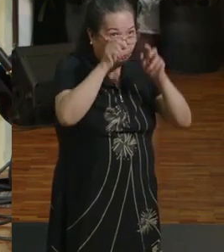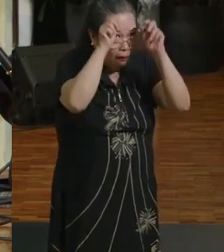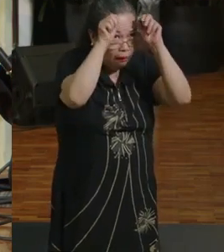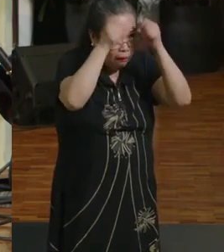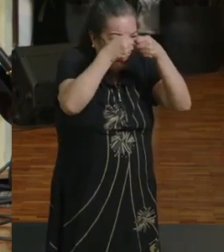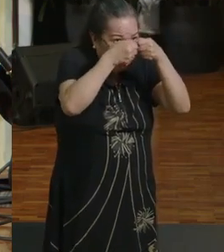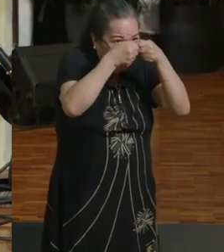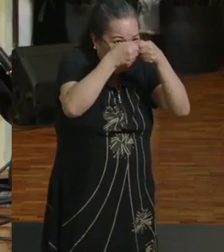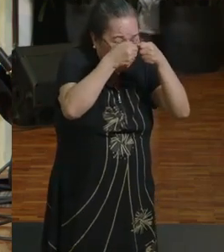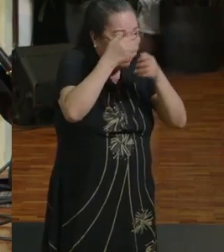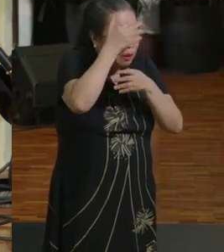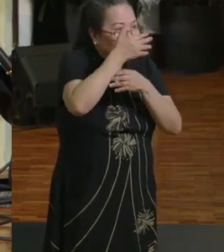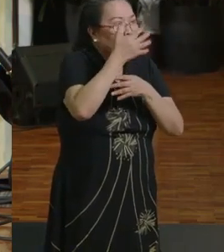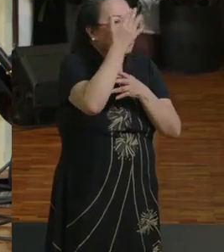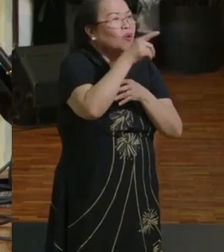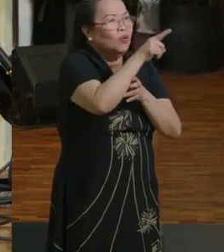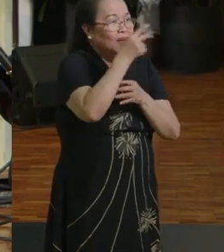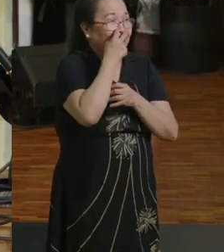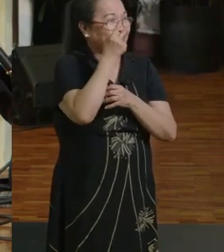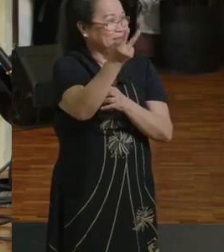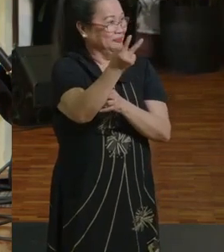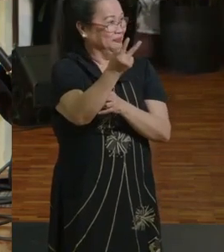nakatalukbong. Bakit ka nanonood?